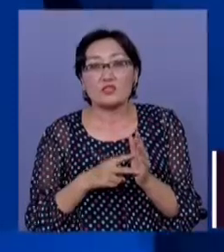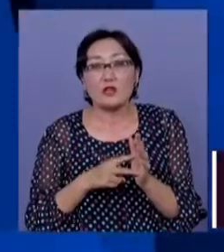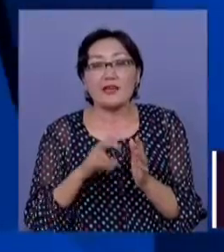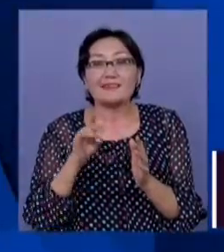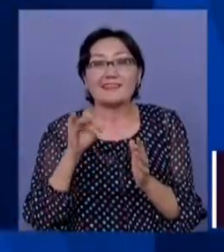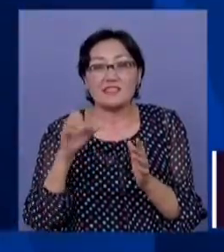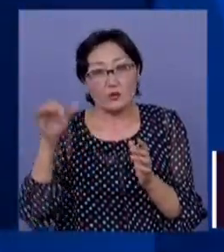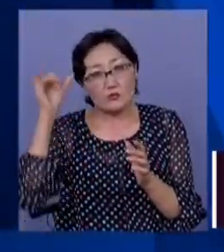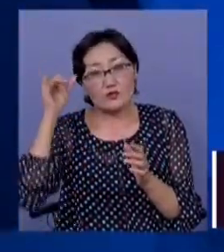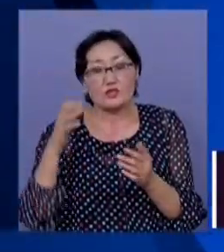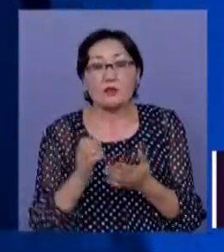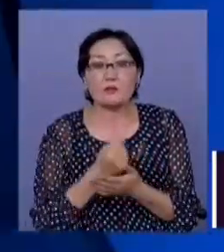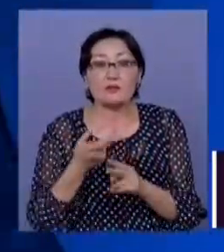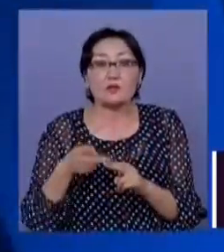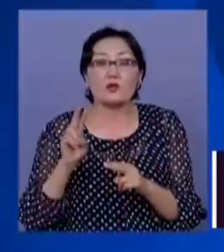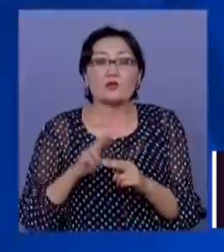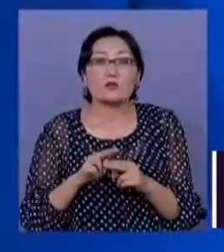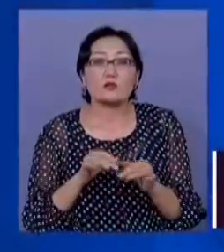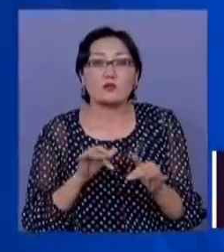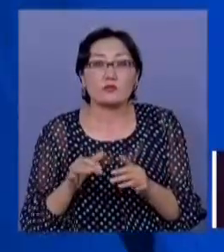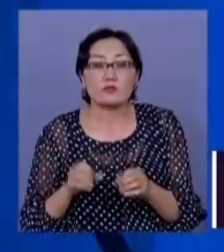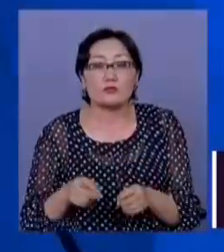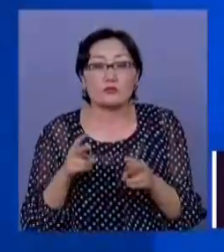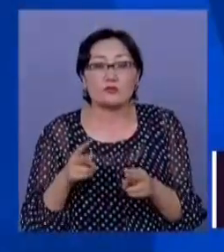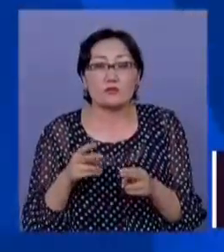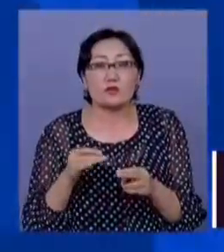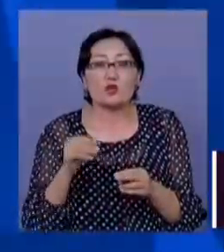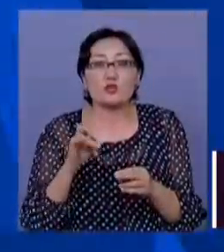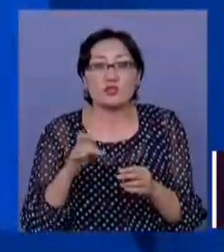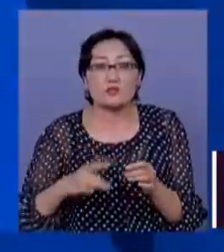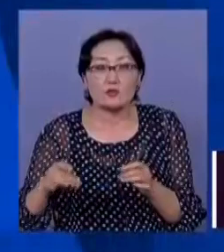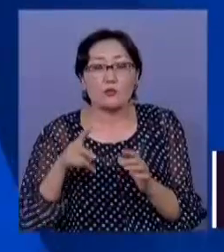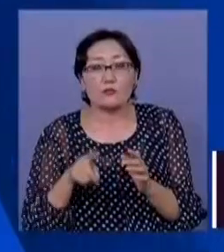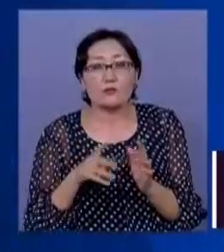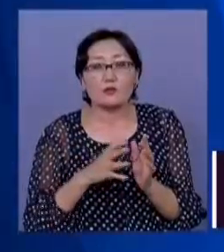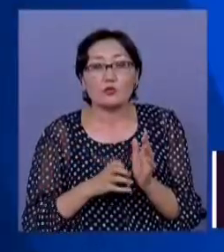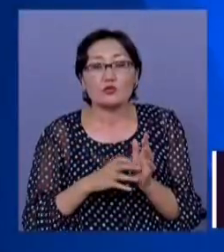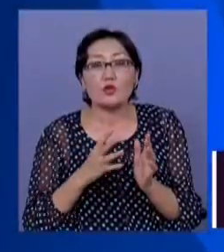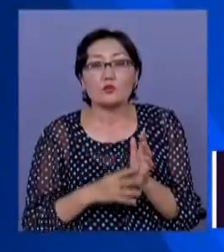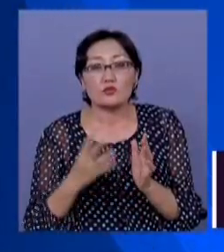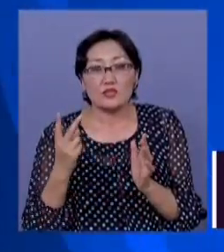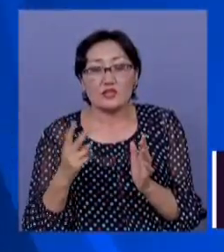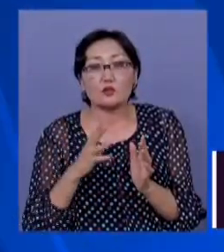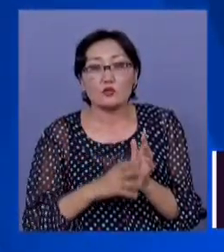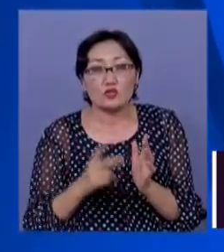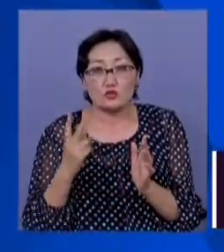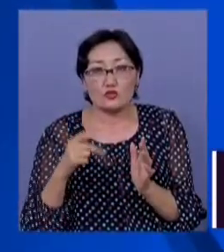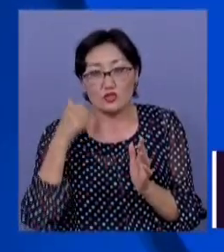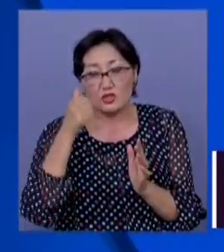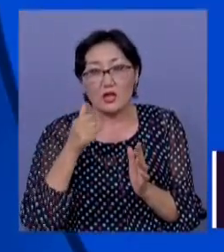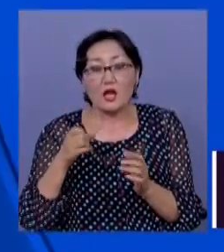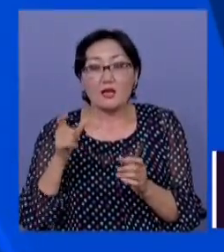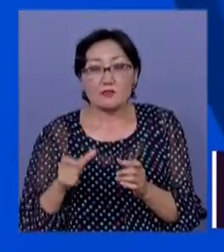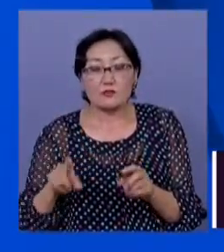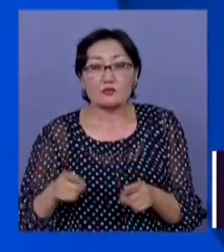табылды. Қитұрқылық әрекетін жүзеге асыра алмаған Жұлдыз кентінің 1992 және 93 жылғы азаматтары ұсталды.